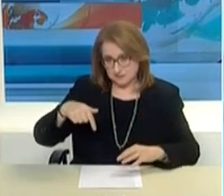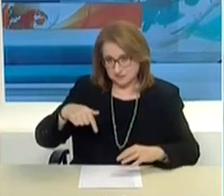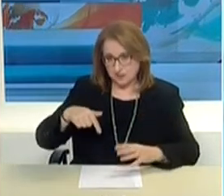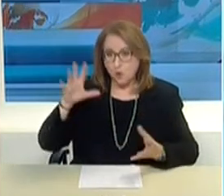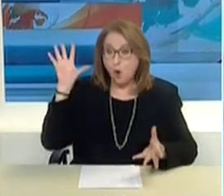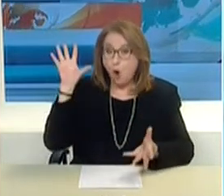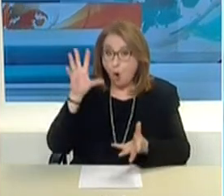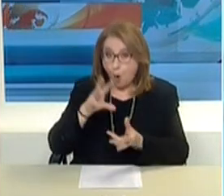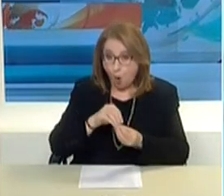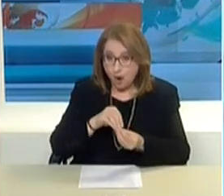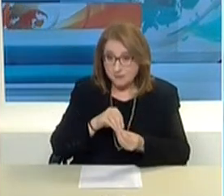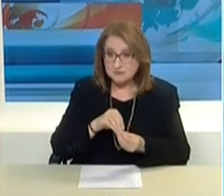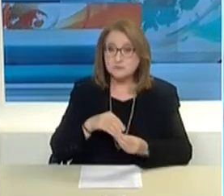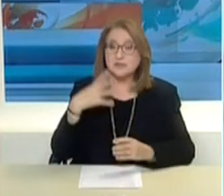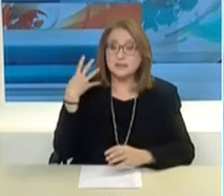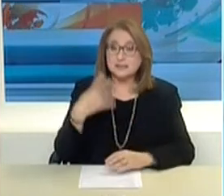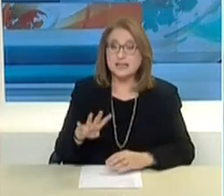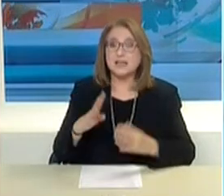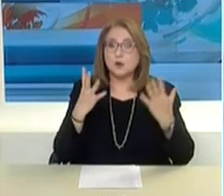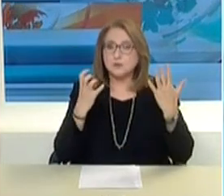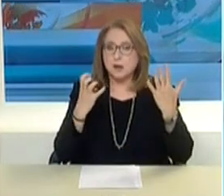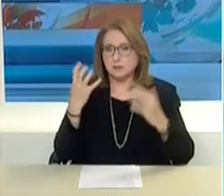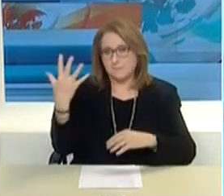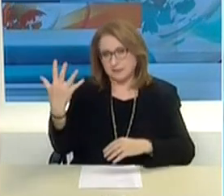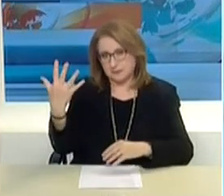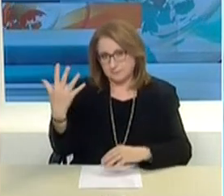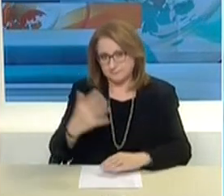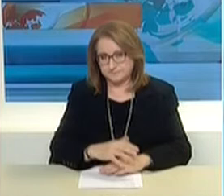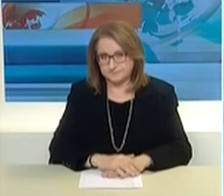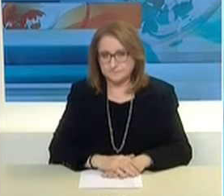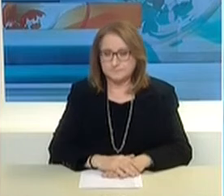των επιβεβαιωμένων κρούσματων ανέρχεται σε 495.